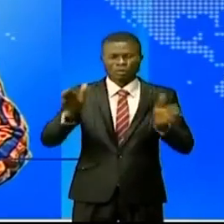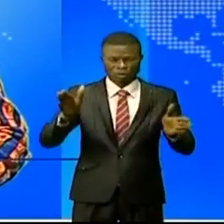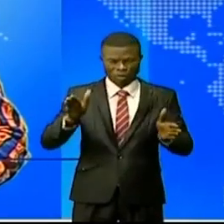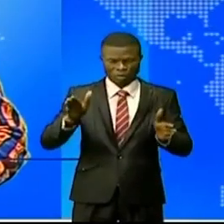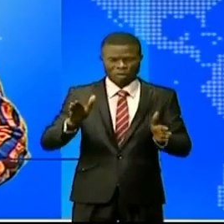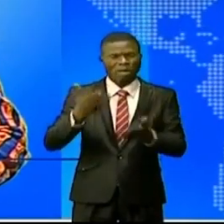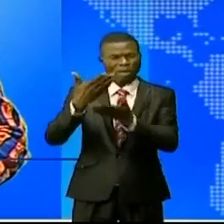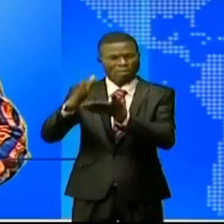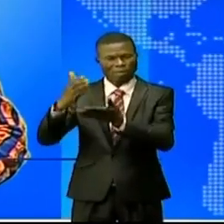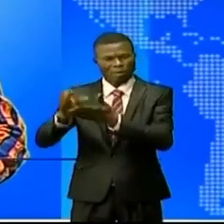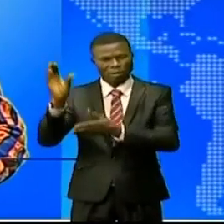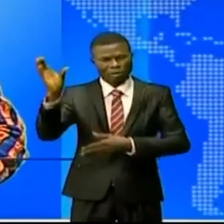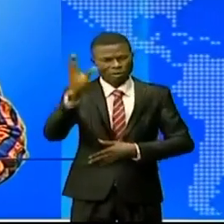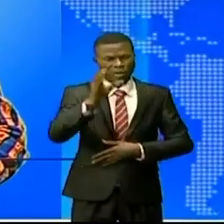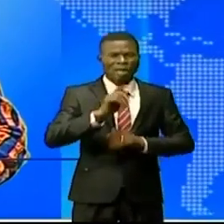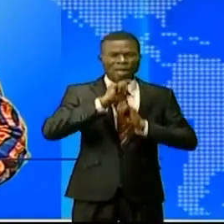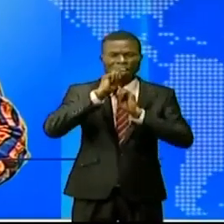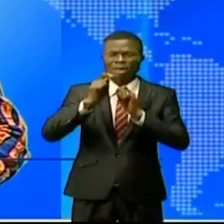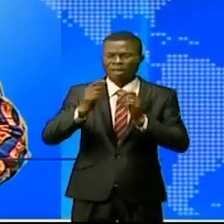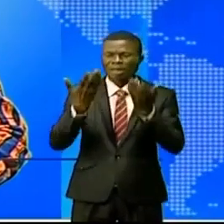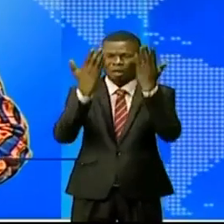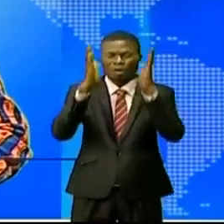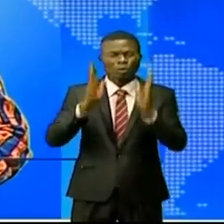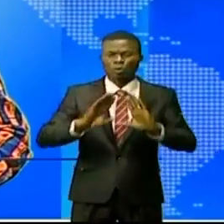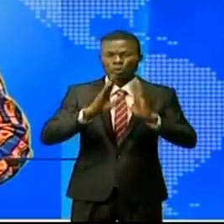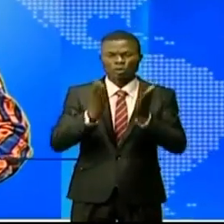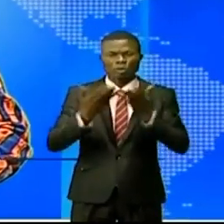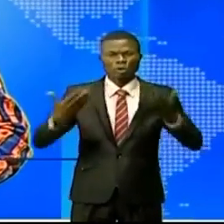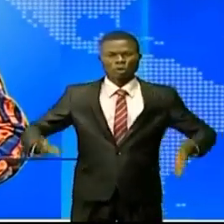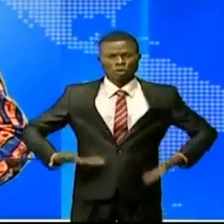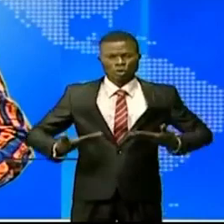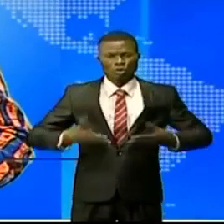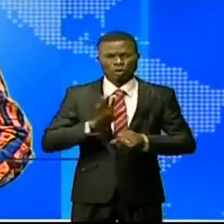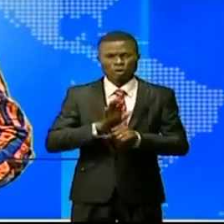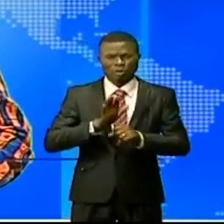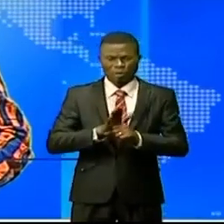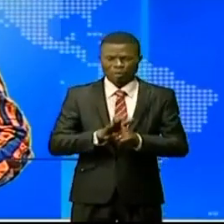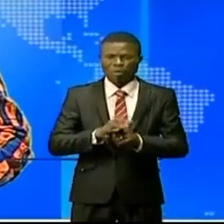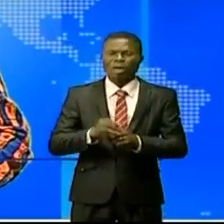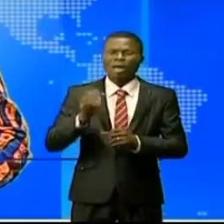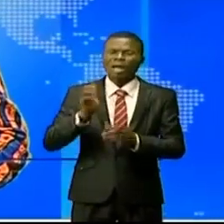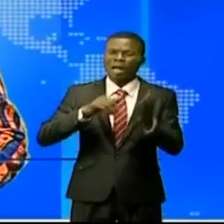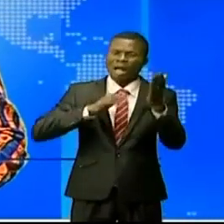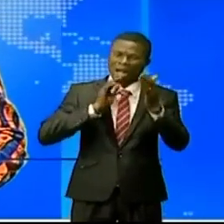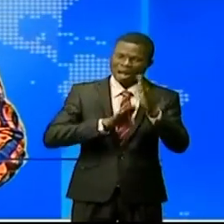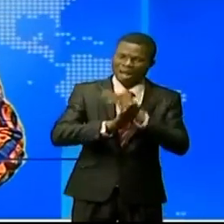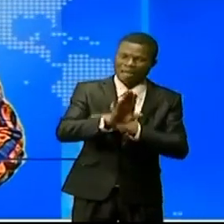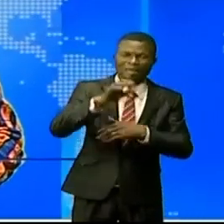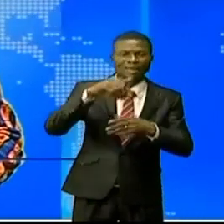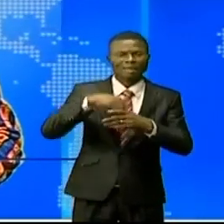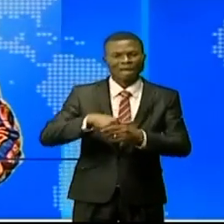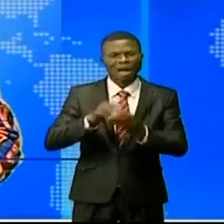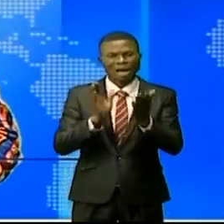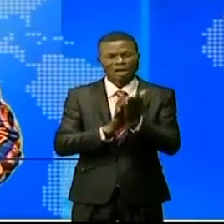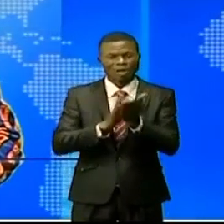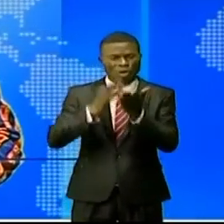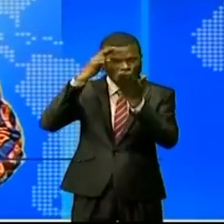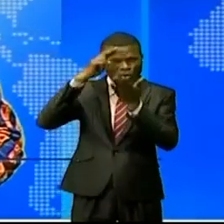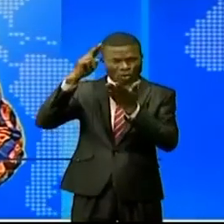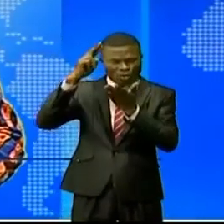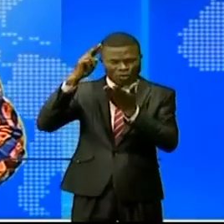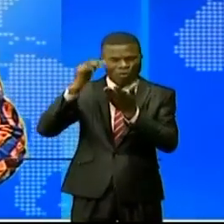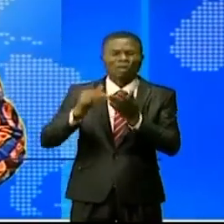la République. Un geste salué par les étudiants qui va leur permettre la mobilité. Pour le ministre de l'Enseignement supérieur et